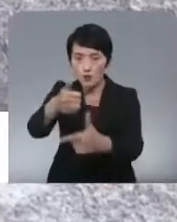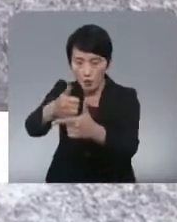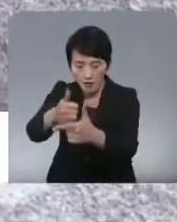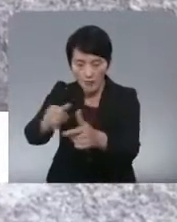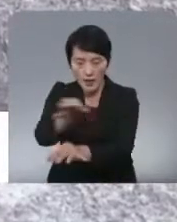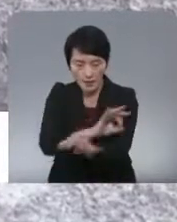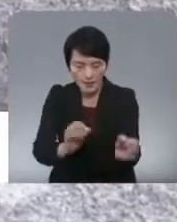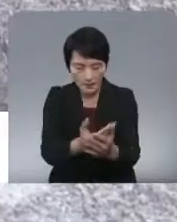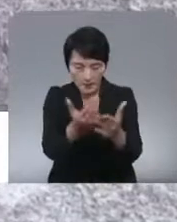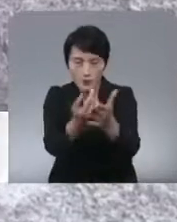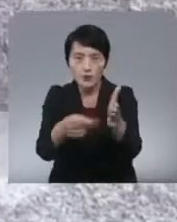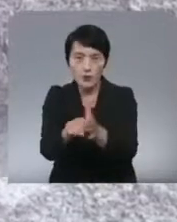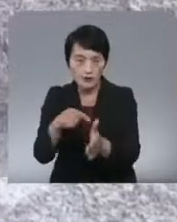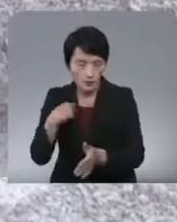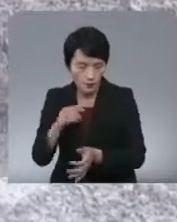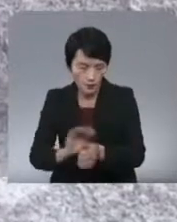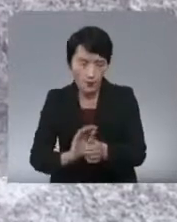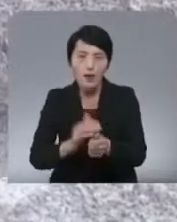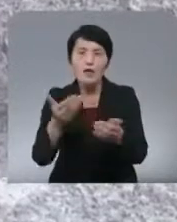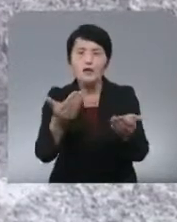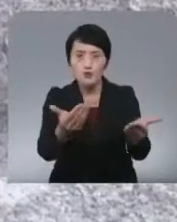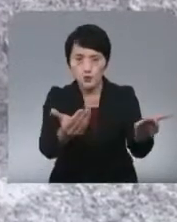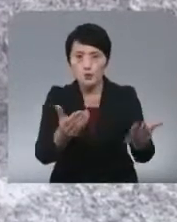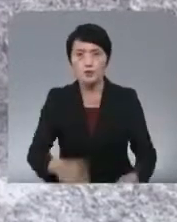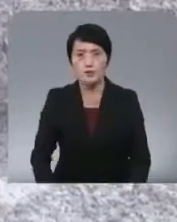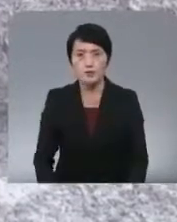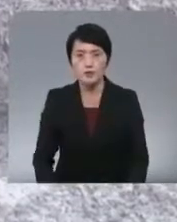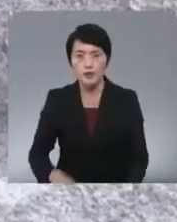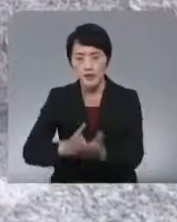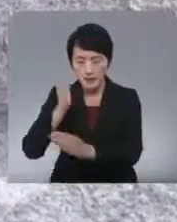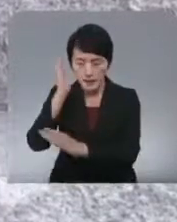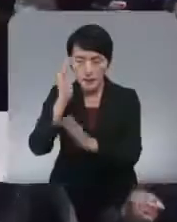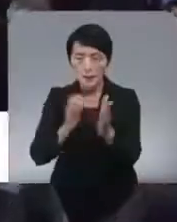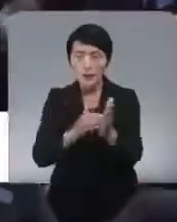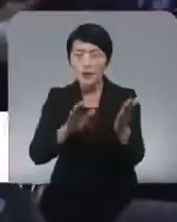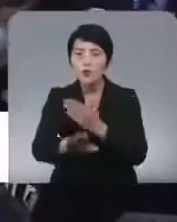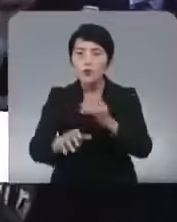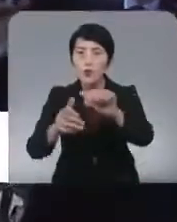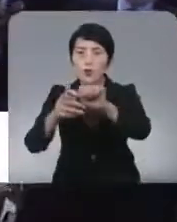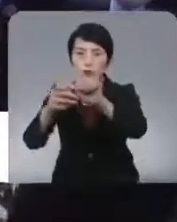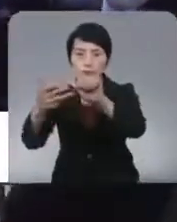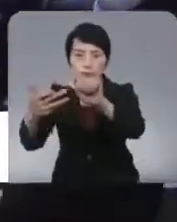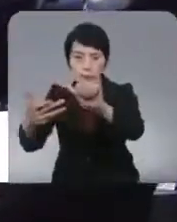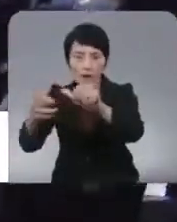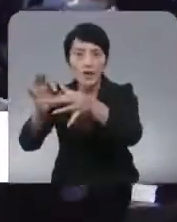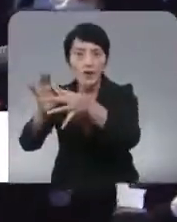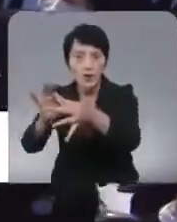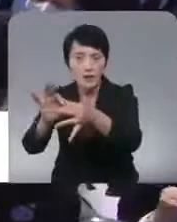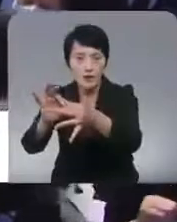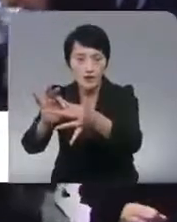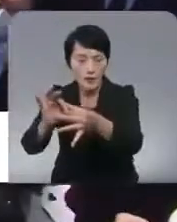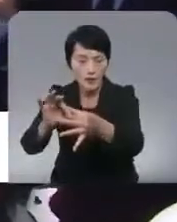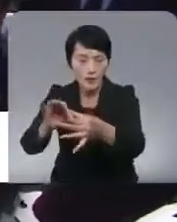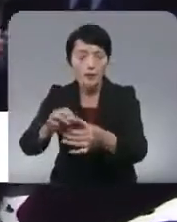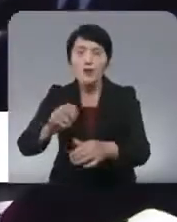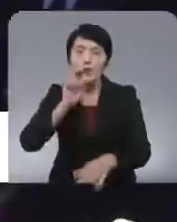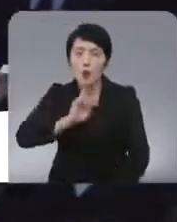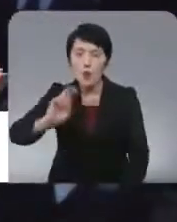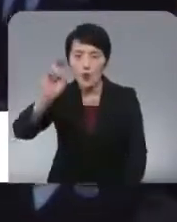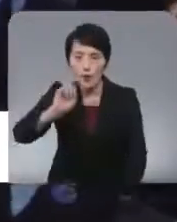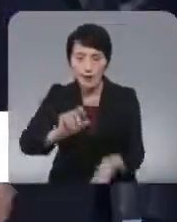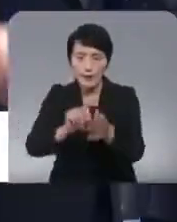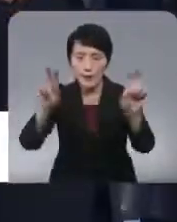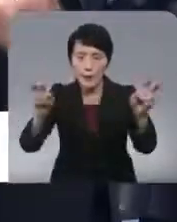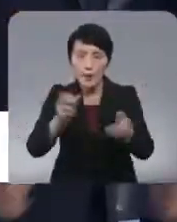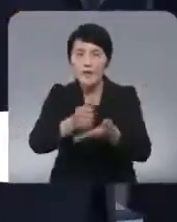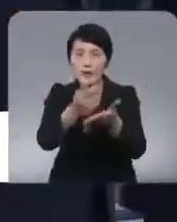mempersatukan rakyat Korea dan melindungi Korea Selatan dari krisis dan tantangan sembari menyebut Guangzhou sebagai tempat suci pencapaian demokrasi